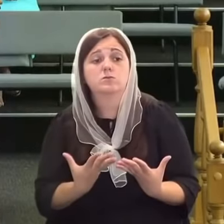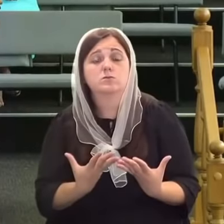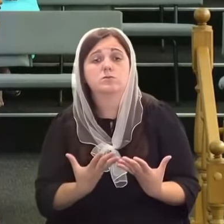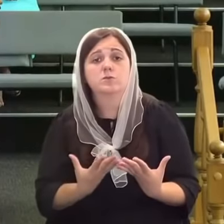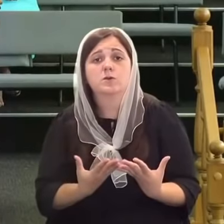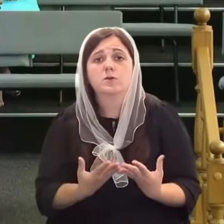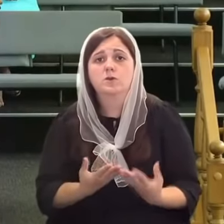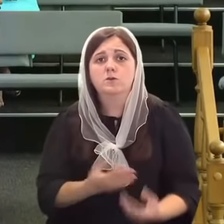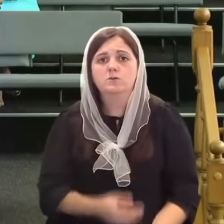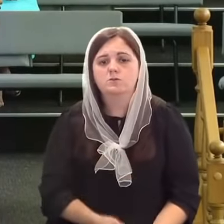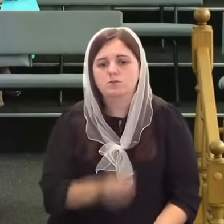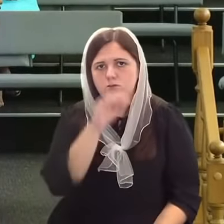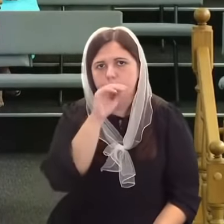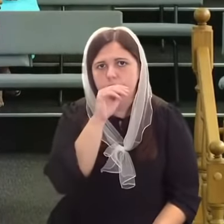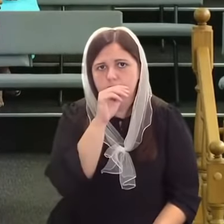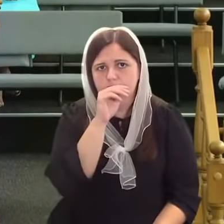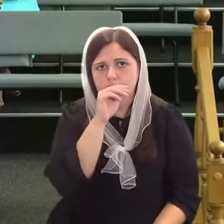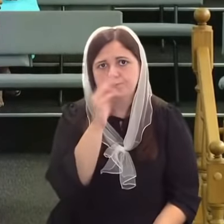Когда